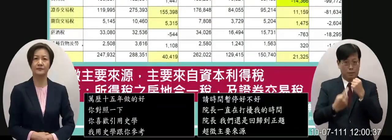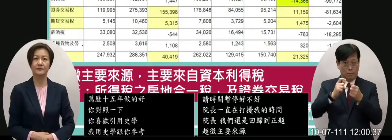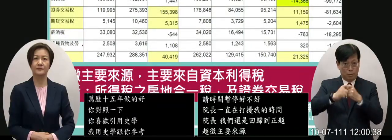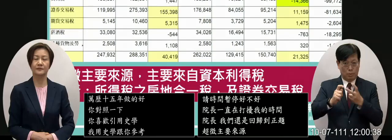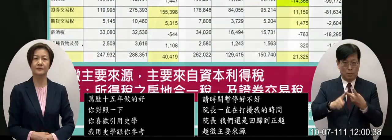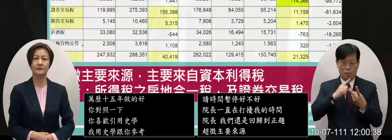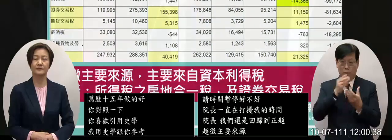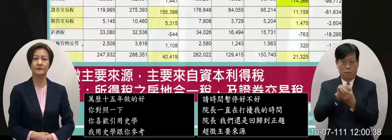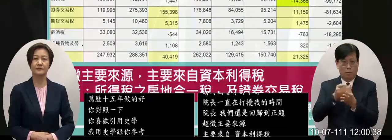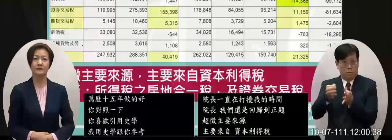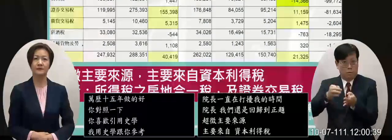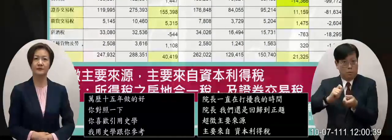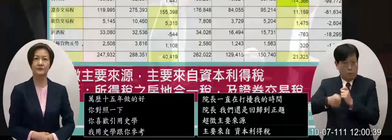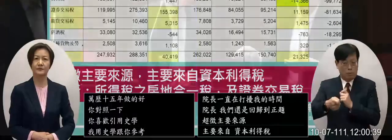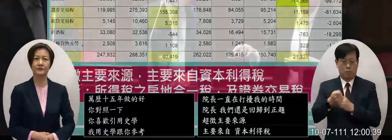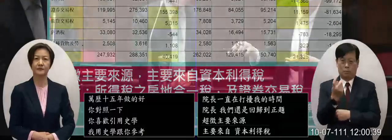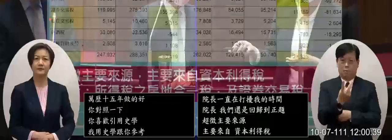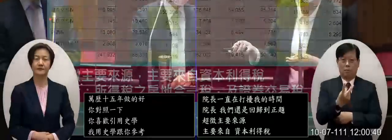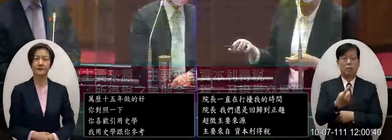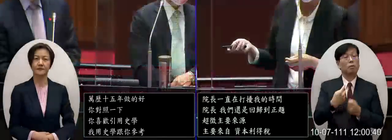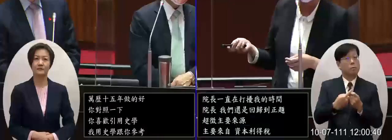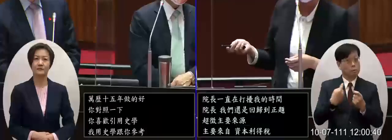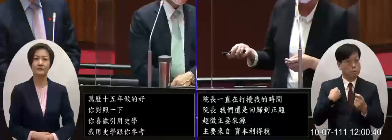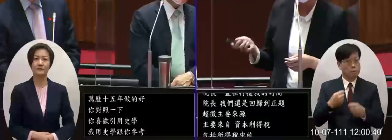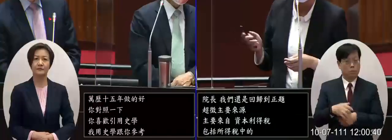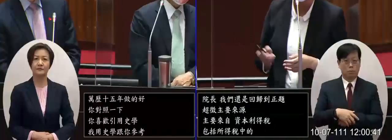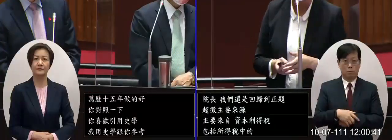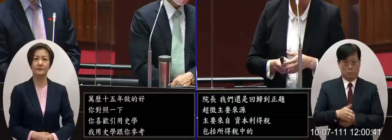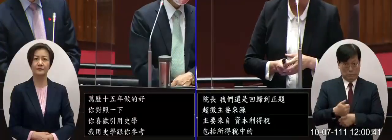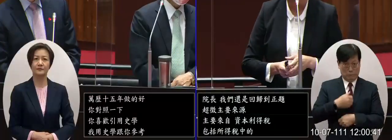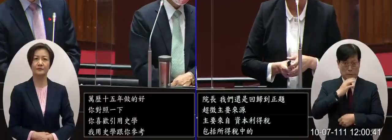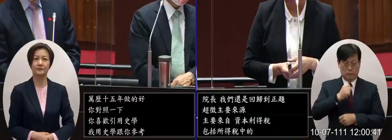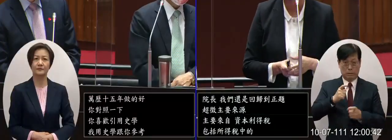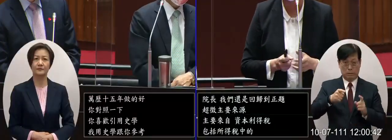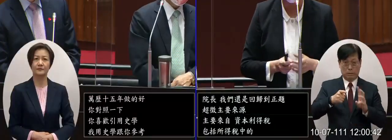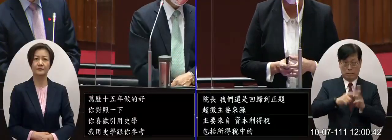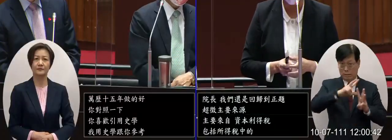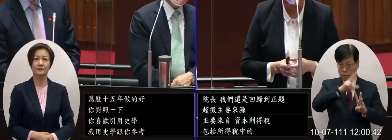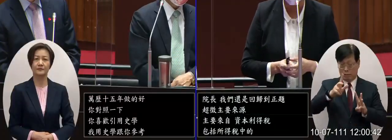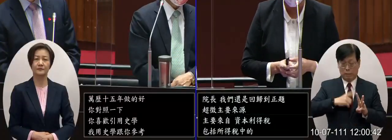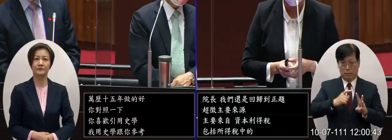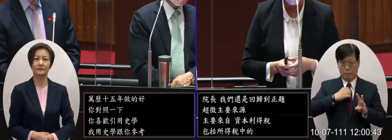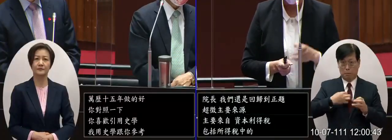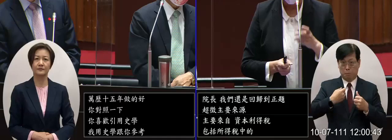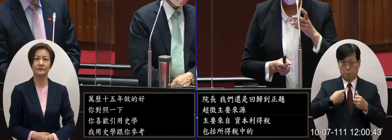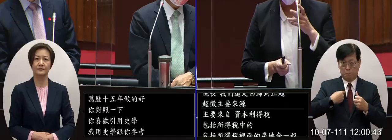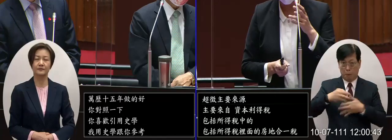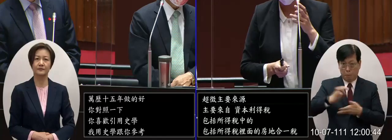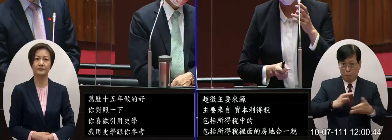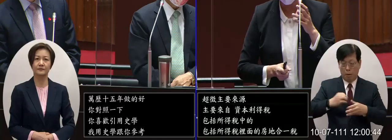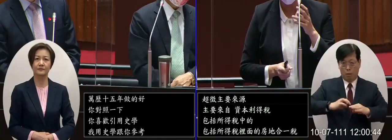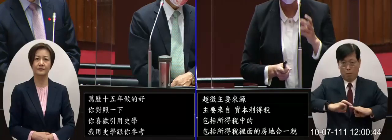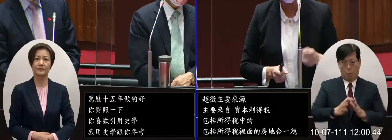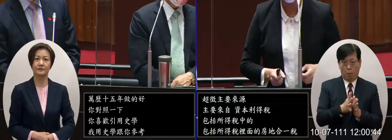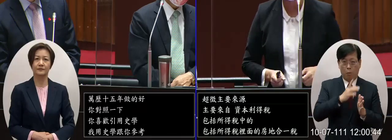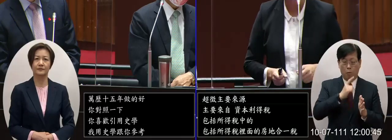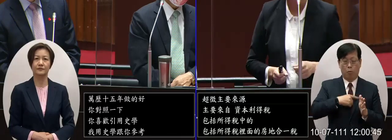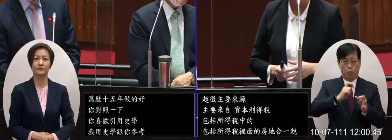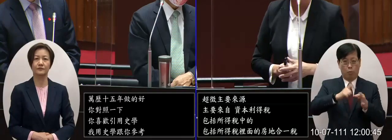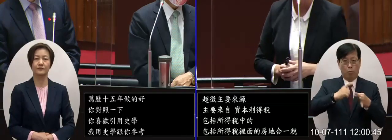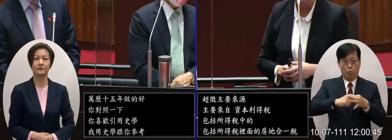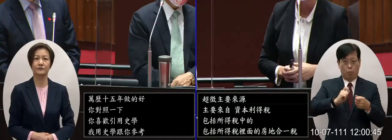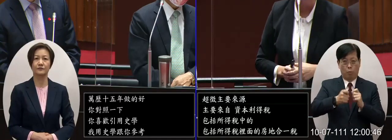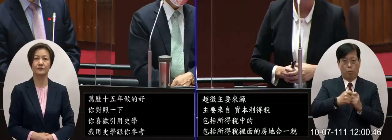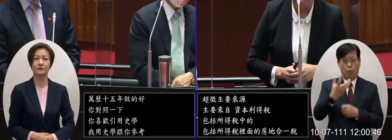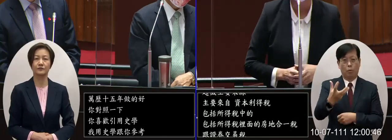券交易税。那大家都知道，去年的这个当冲确实是也收了不少的税。好，那财政部这个